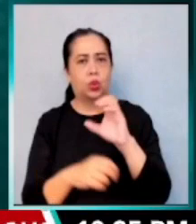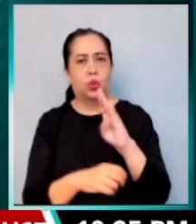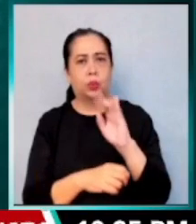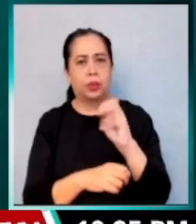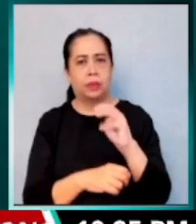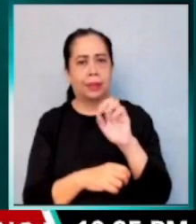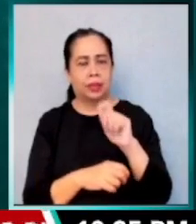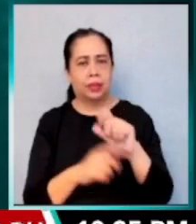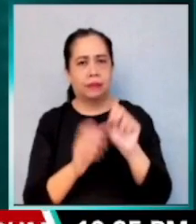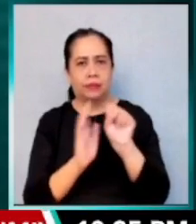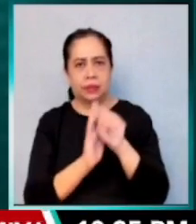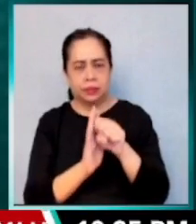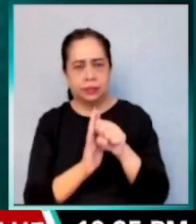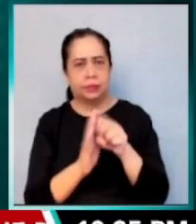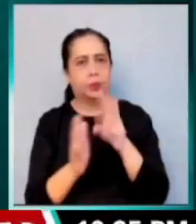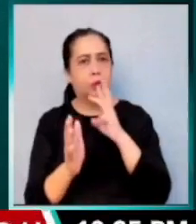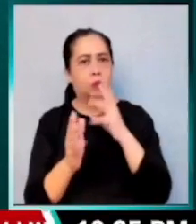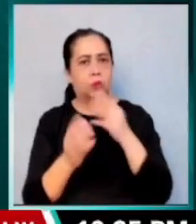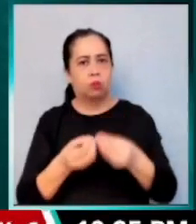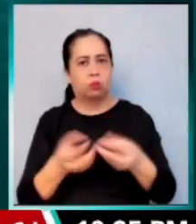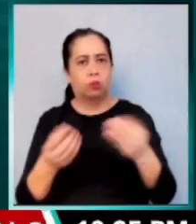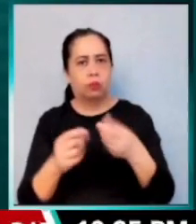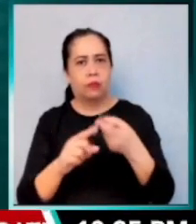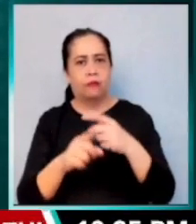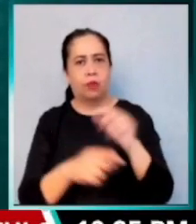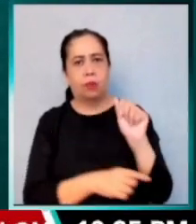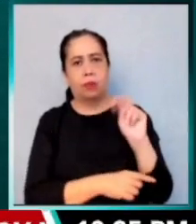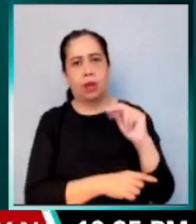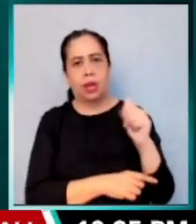na alokasyon ng tubig mula sa Angat Dam.